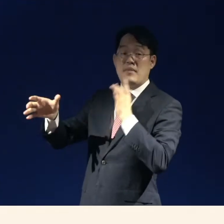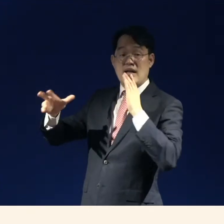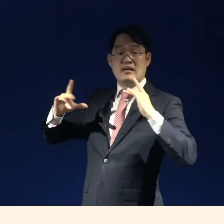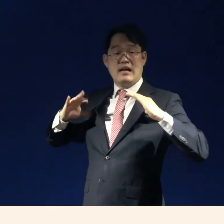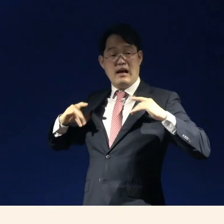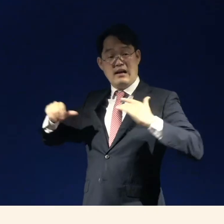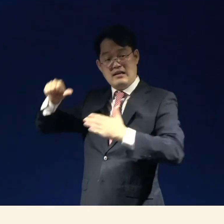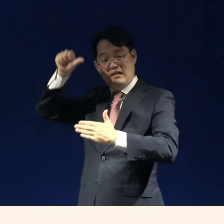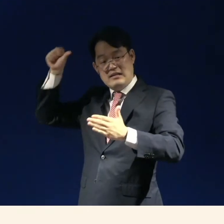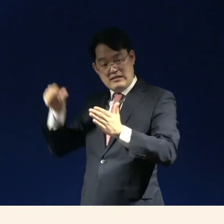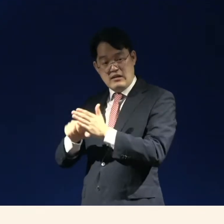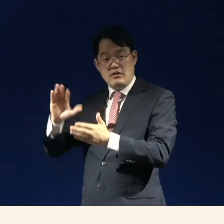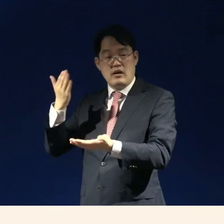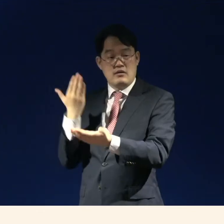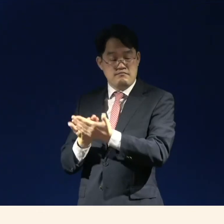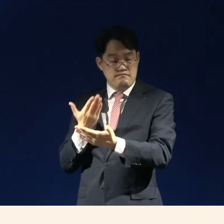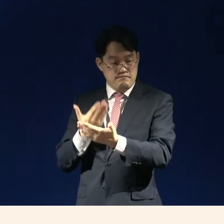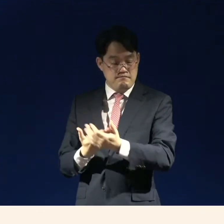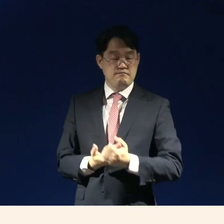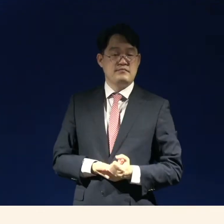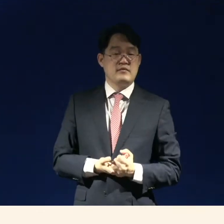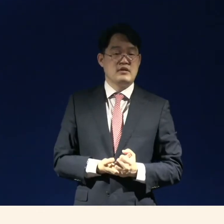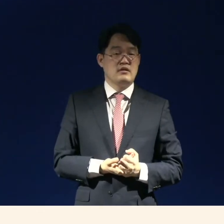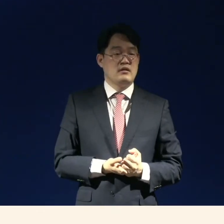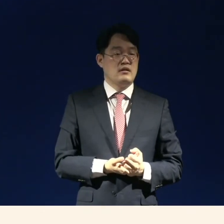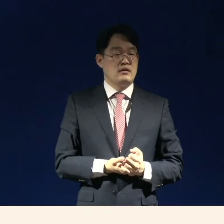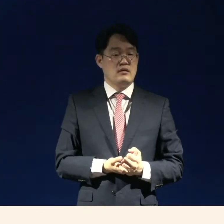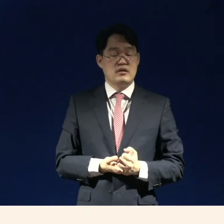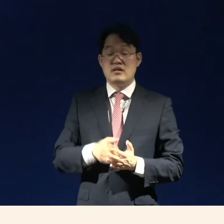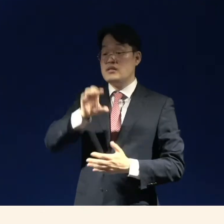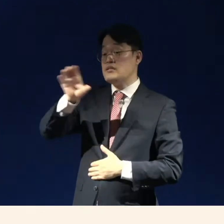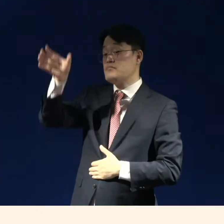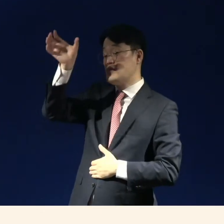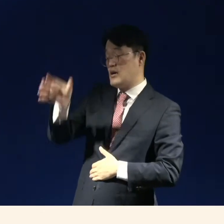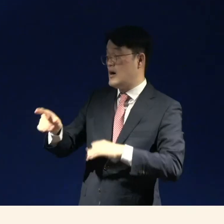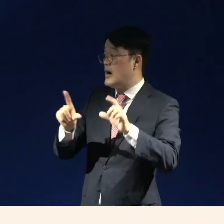주시옵시고 그 십자가가 우리의 삶의 근거가 되고 정체성이 되게 하여